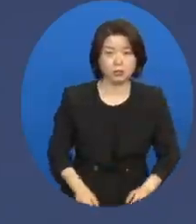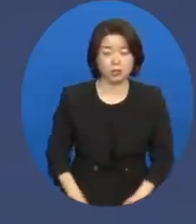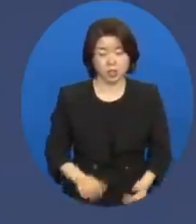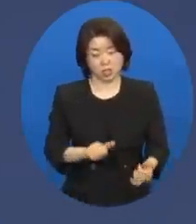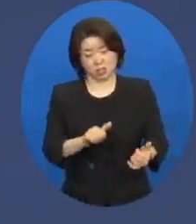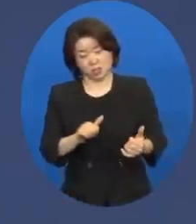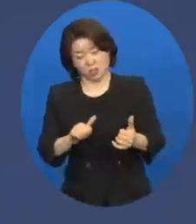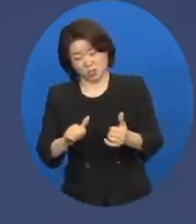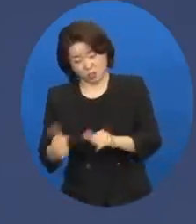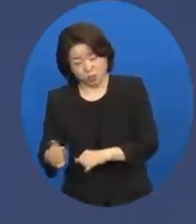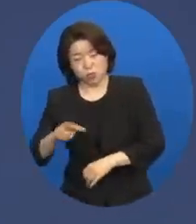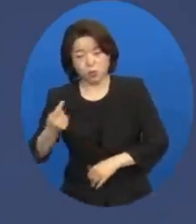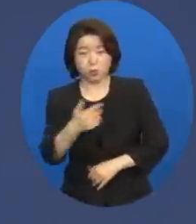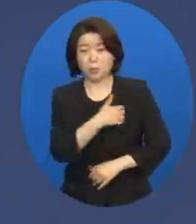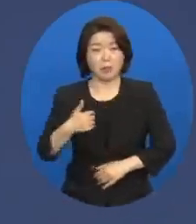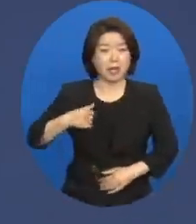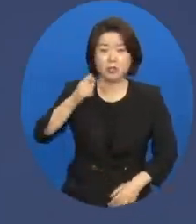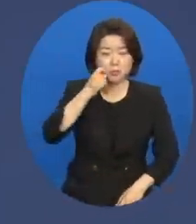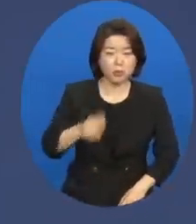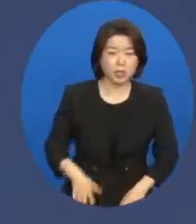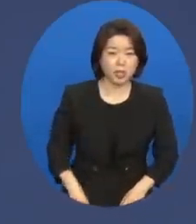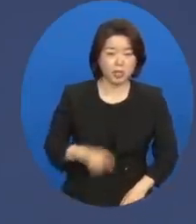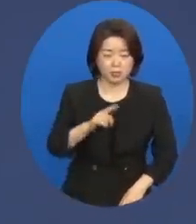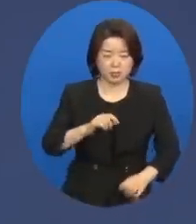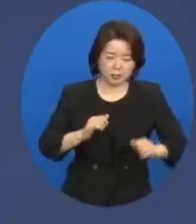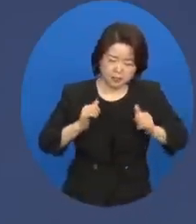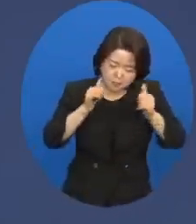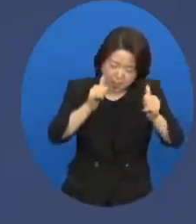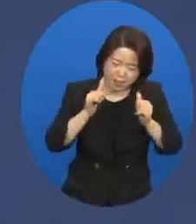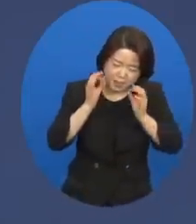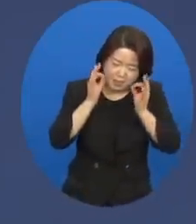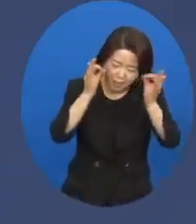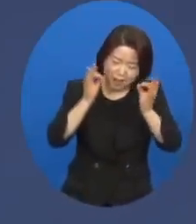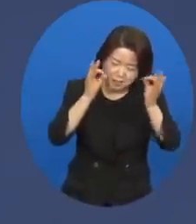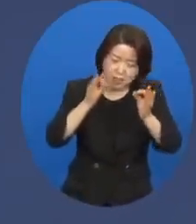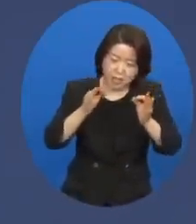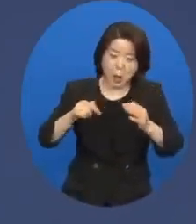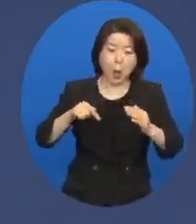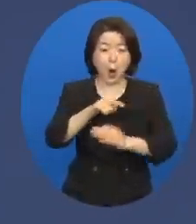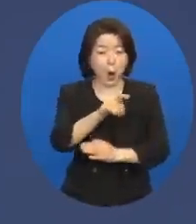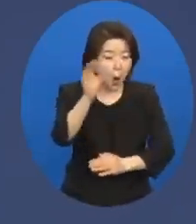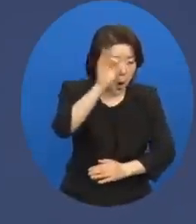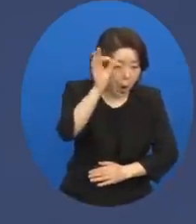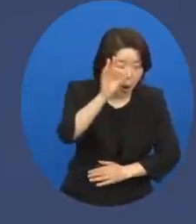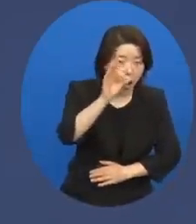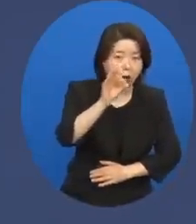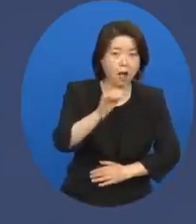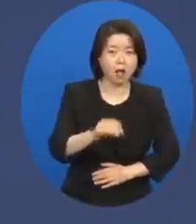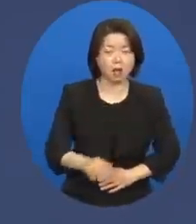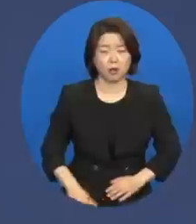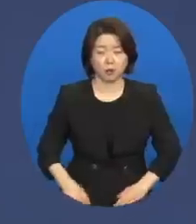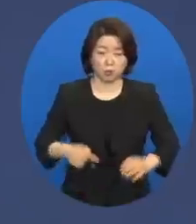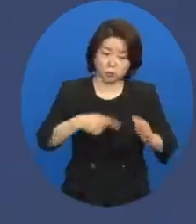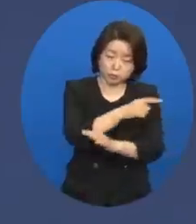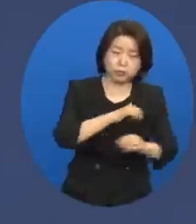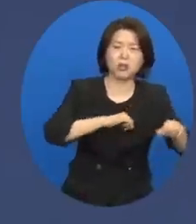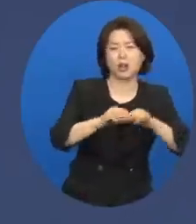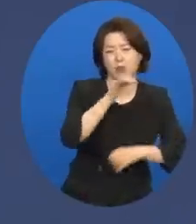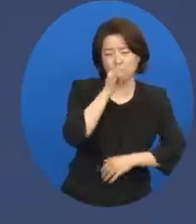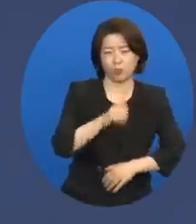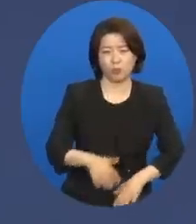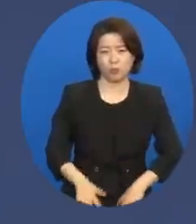깨어나도 만족이 안 되니까 그 몸부림을 다른 걸로 해결하려고 하는 거예요. 그러니까 다른 짓을 하는 거예요. 자, 이렇게